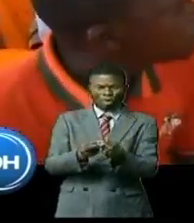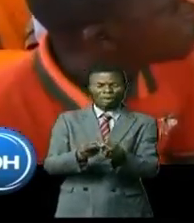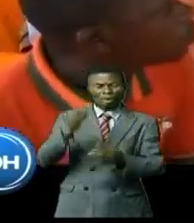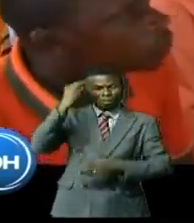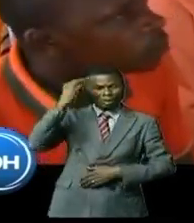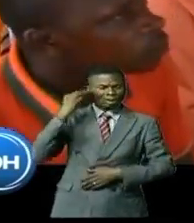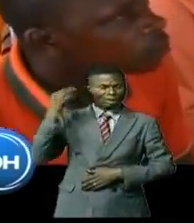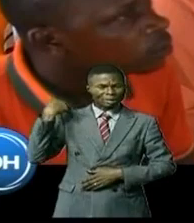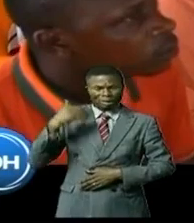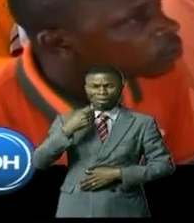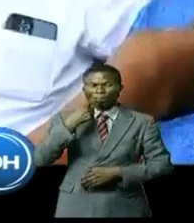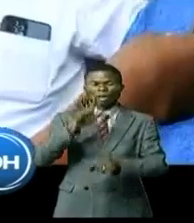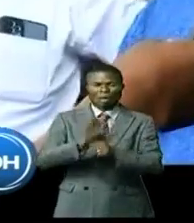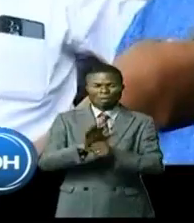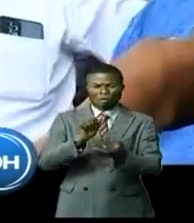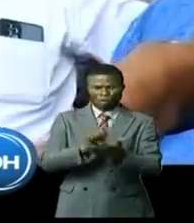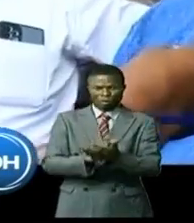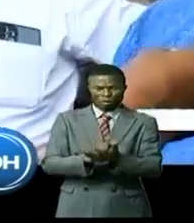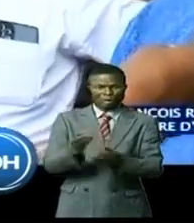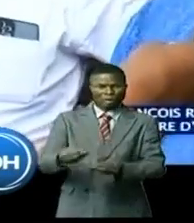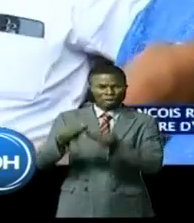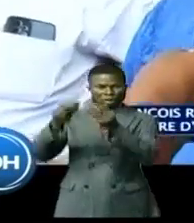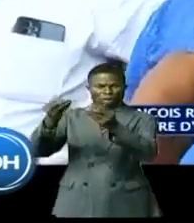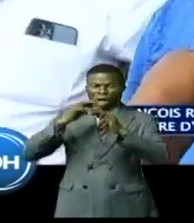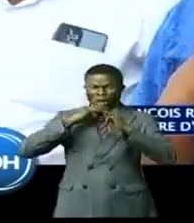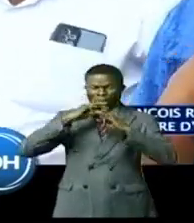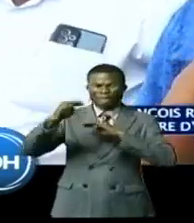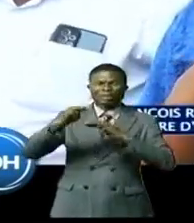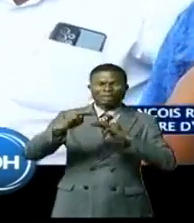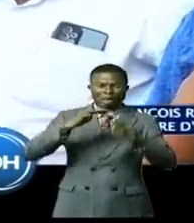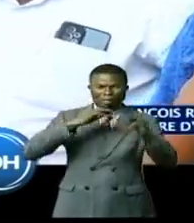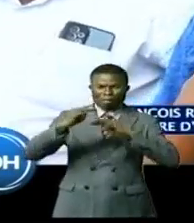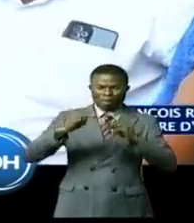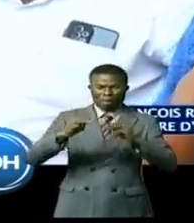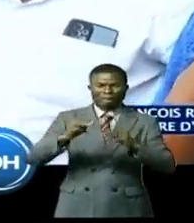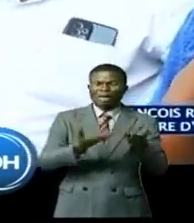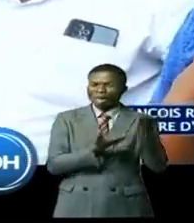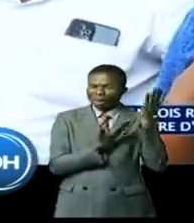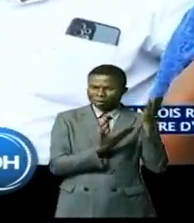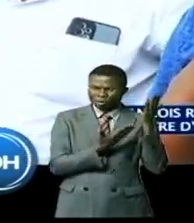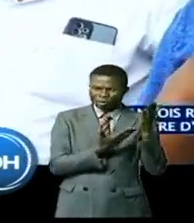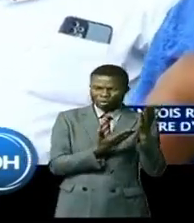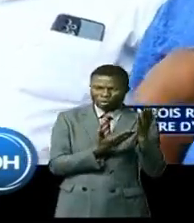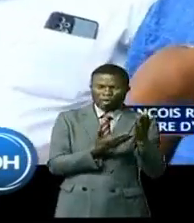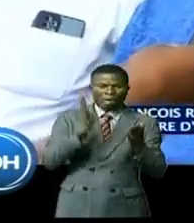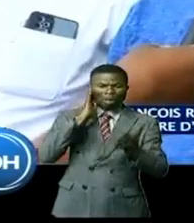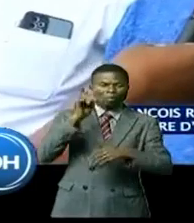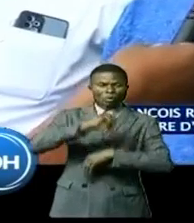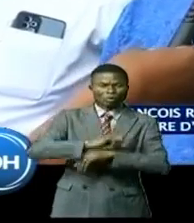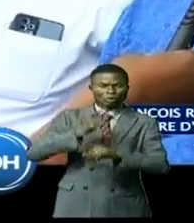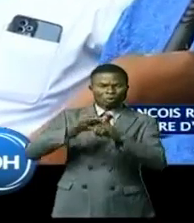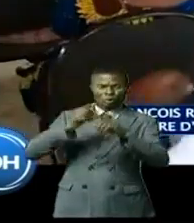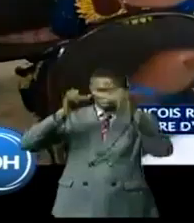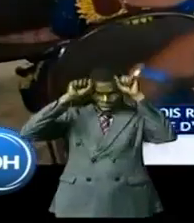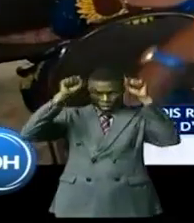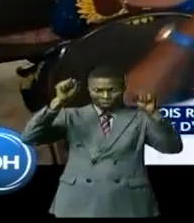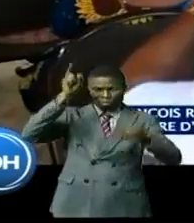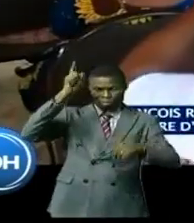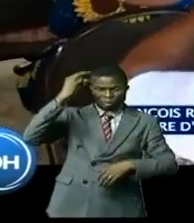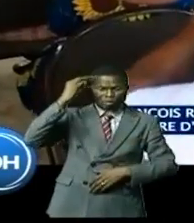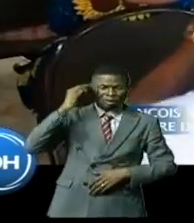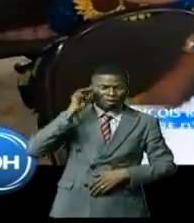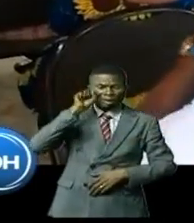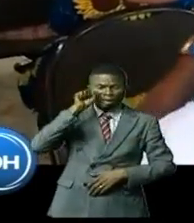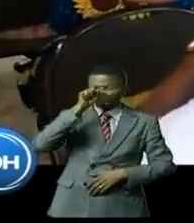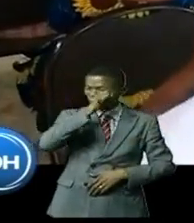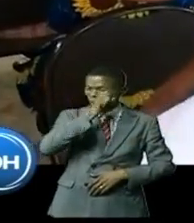ministre d'État. Il leur avait transmis un message se rapportant à la salutation de son Excellence Monsieur le Premier ministre Sam